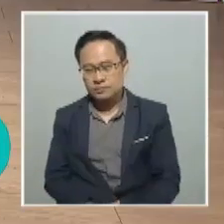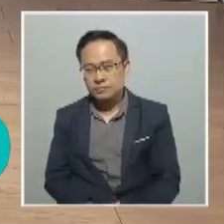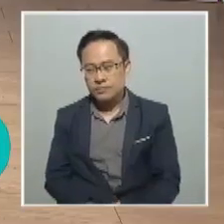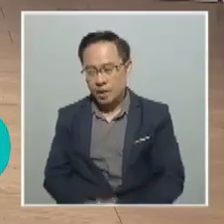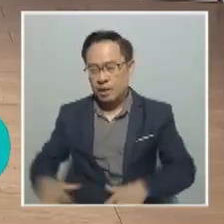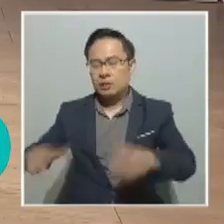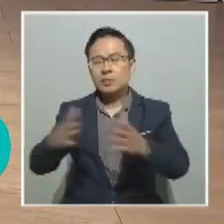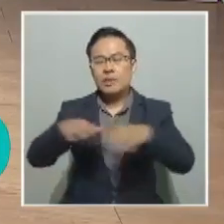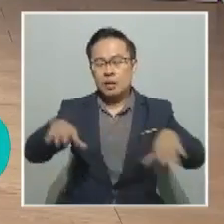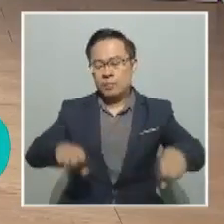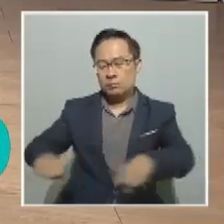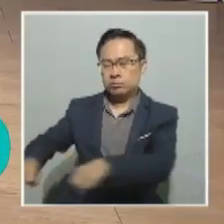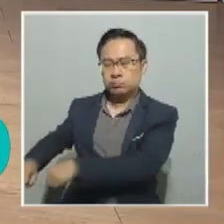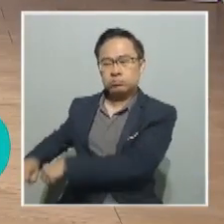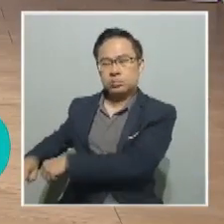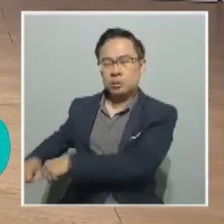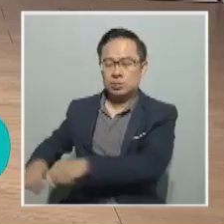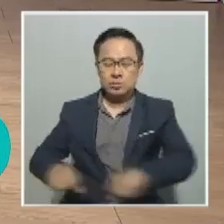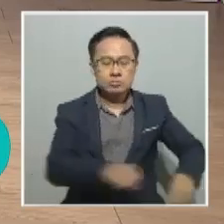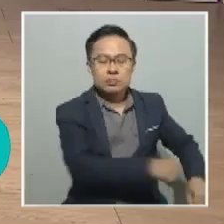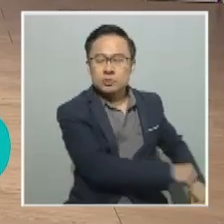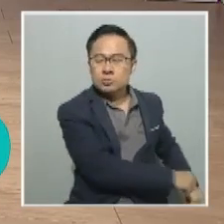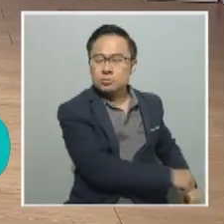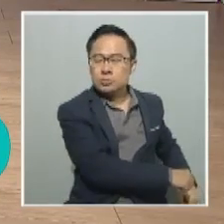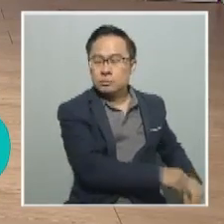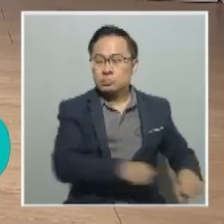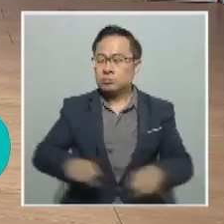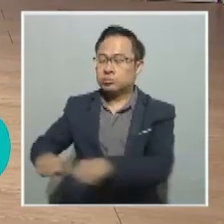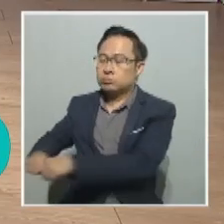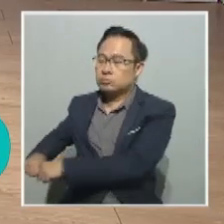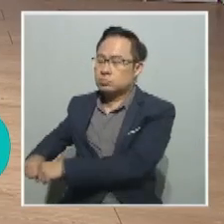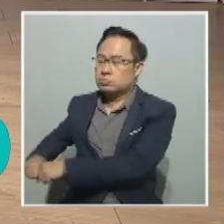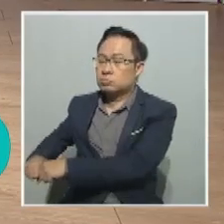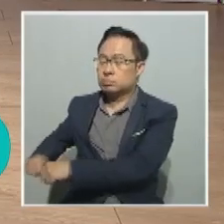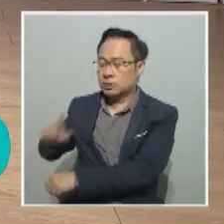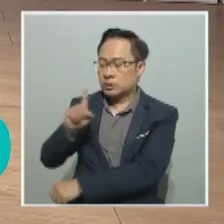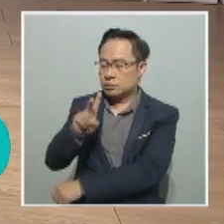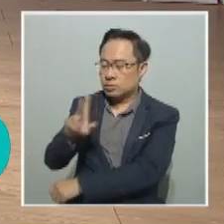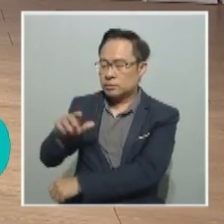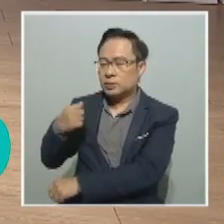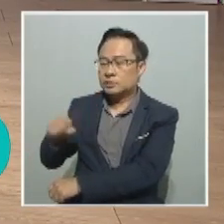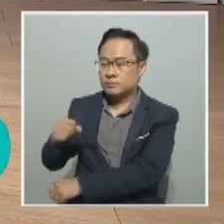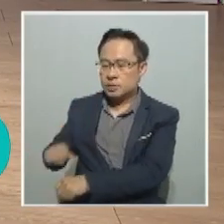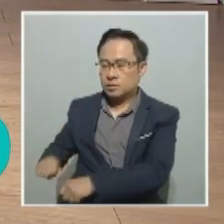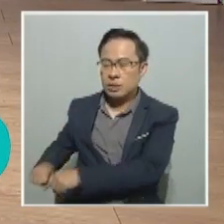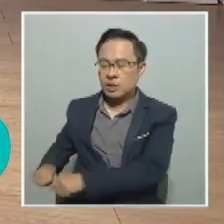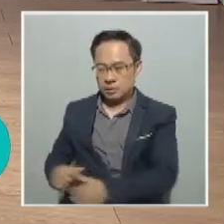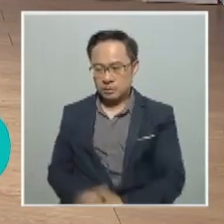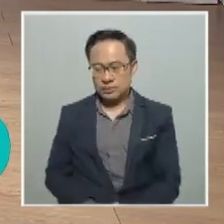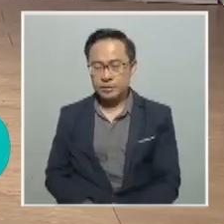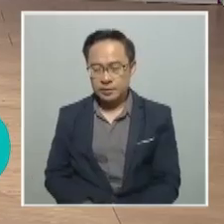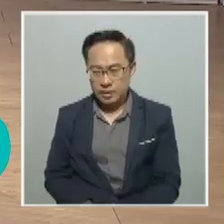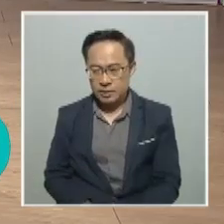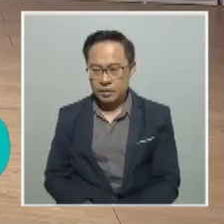ช่เนี่ยเราสามารถทำได้ทุกวันฮะคือเนี่ยค้างไว้น้ำหนึ่งถึงสิบนะฮะแล้วก็ปล่อย ง่ายๆแบบนี้เอง ทำได้เรื่อยๆแล้วก็อีกท่